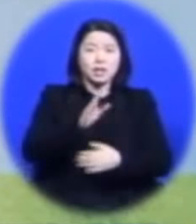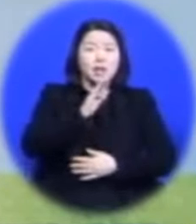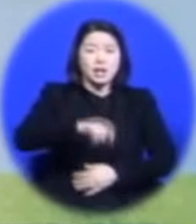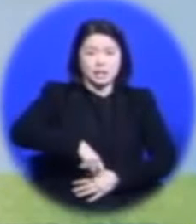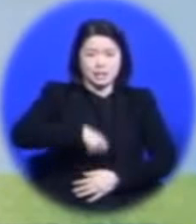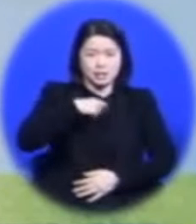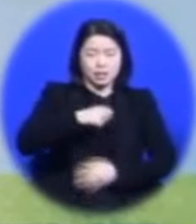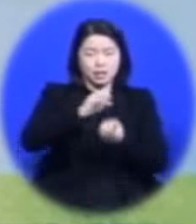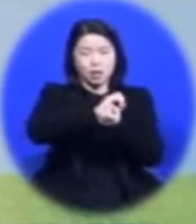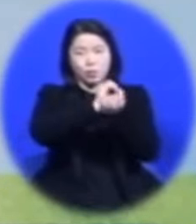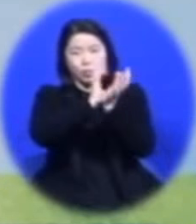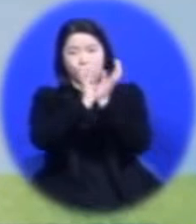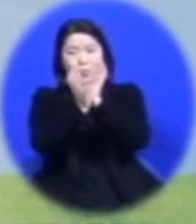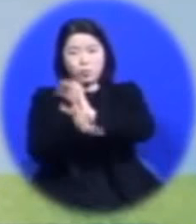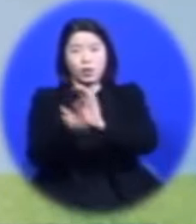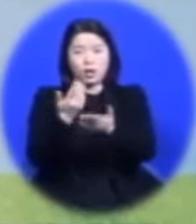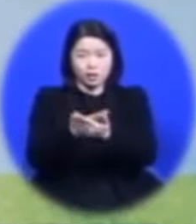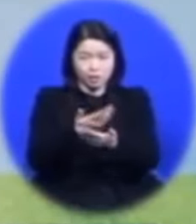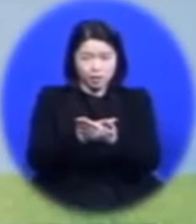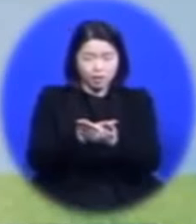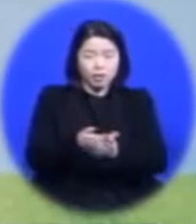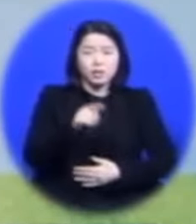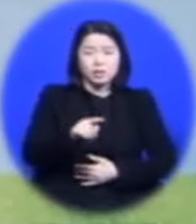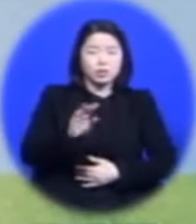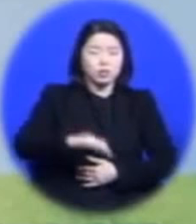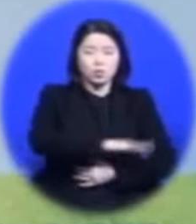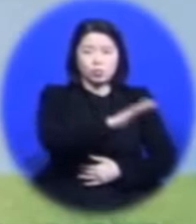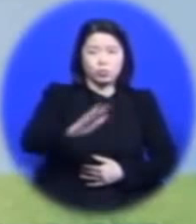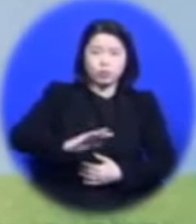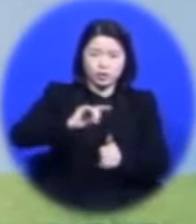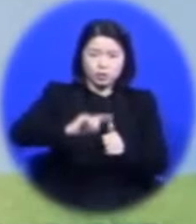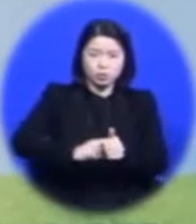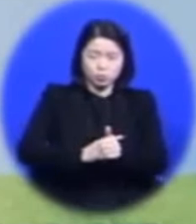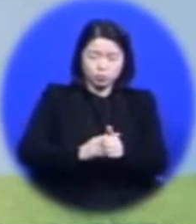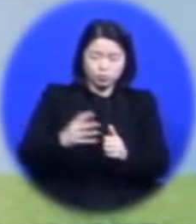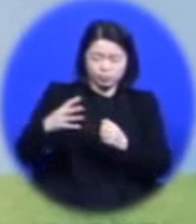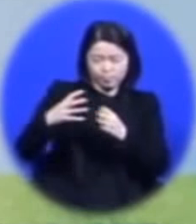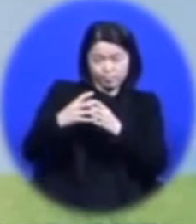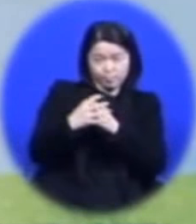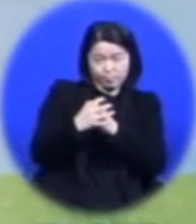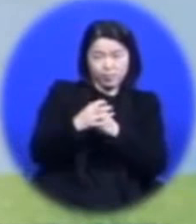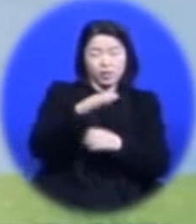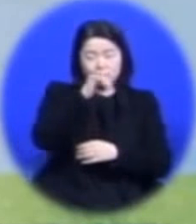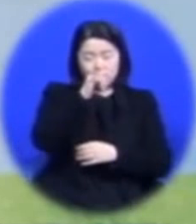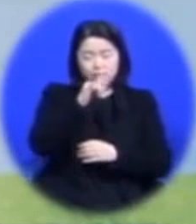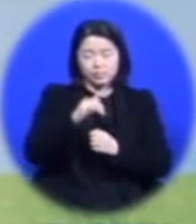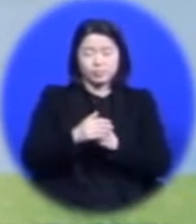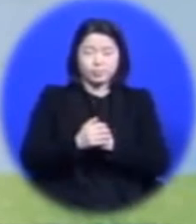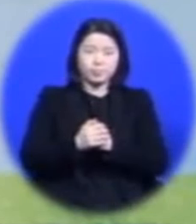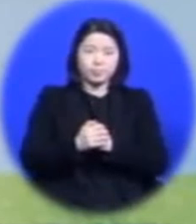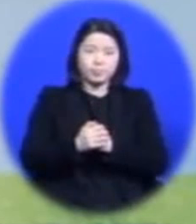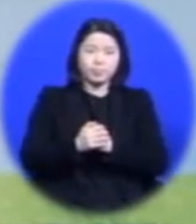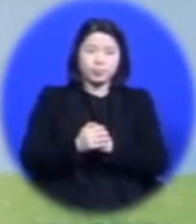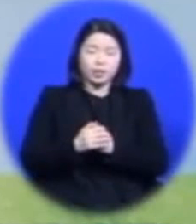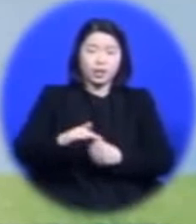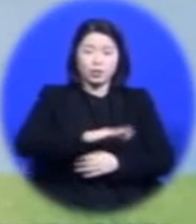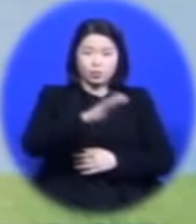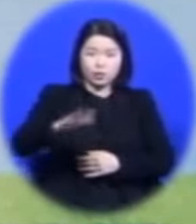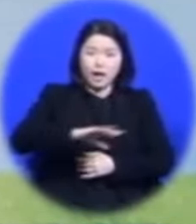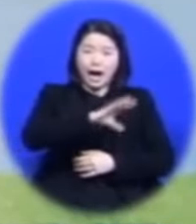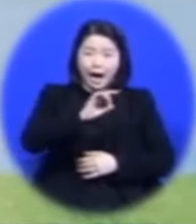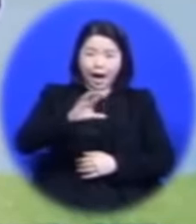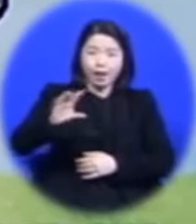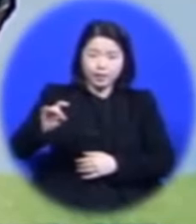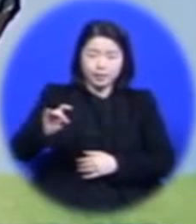꽃을 피우게 해 달라 이건 우리 스스로를 굉장히 옥죄는 거예요 우리가 때때로